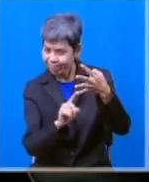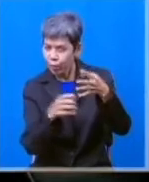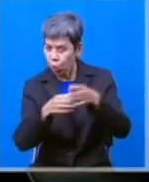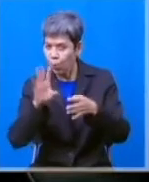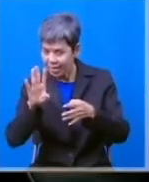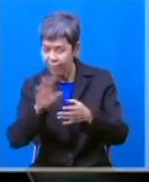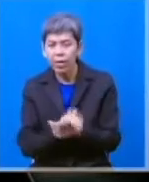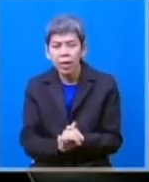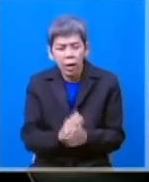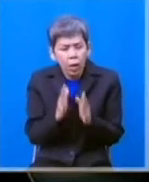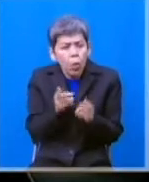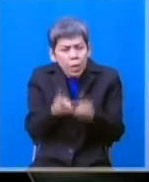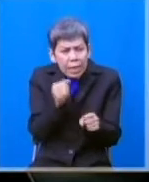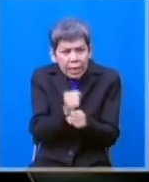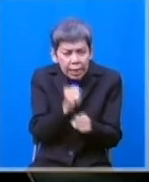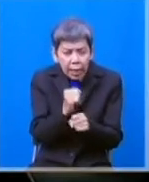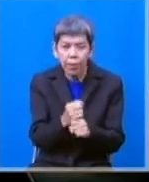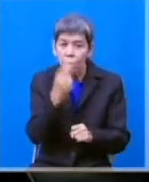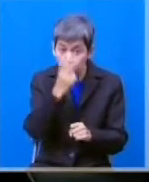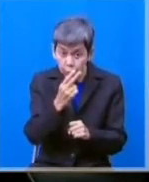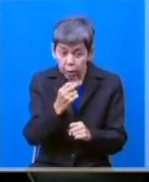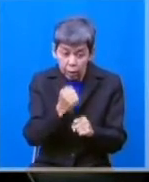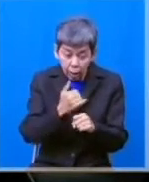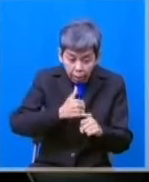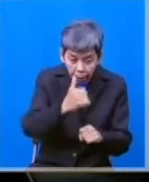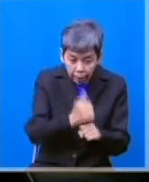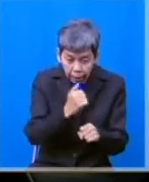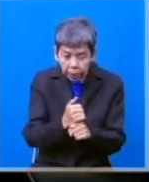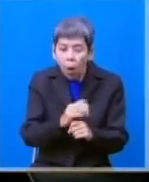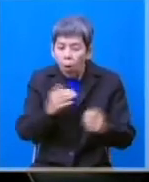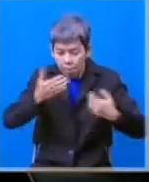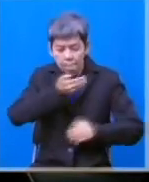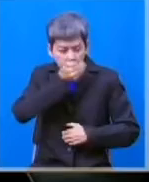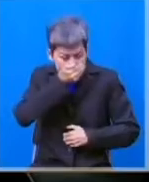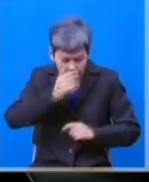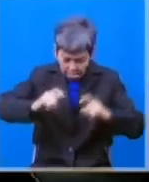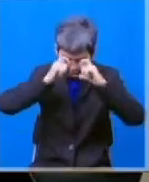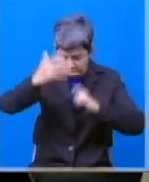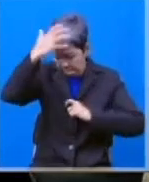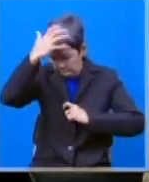เห็นว่าในแต่ขั้นตอนจะมีการคัดเอามีการอำพรางอย่างดี